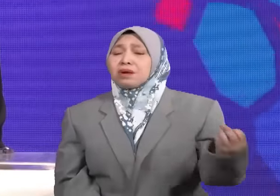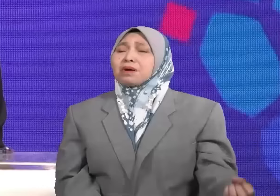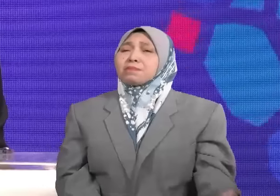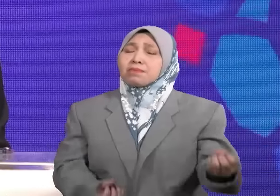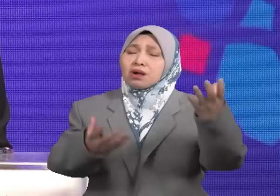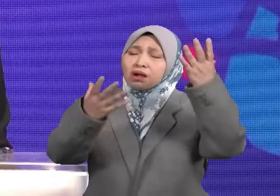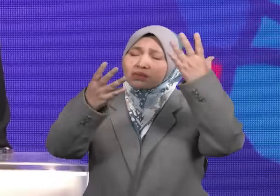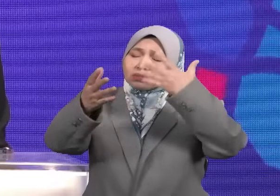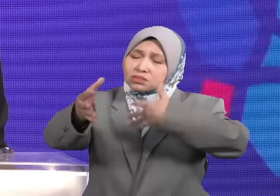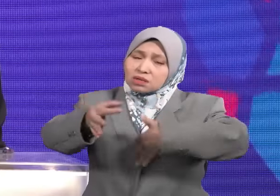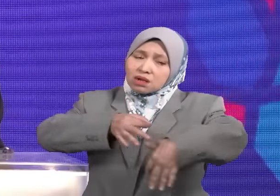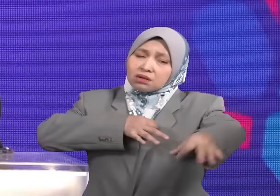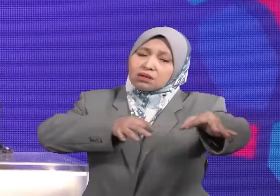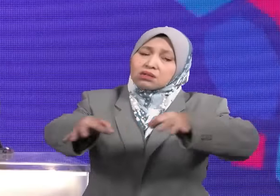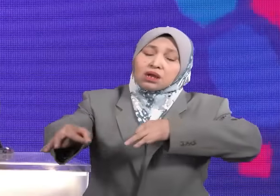إِسْرَائِيلَ كَمْ